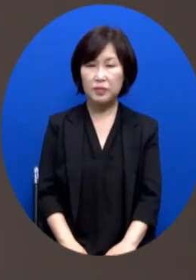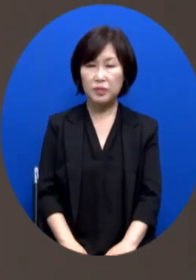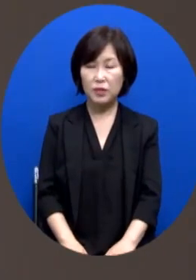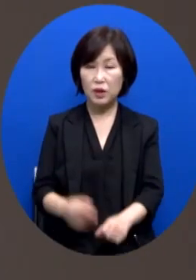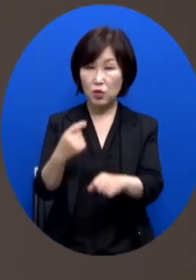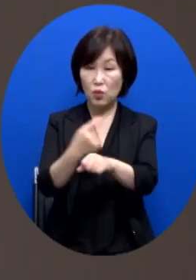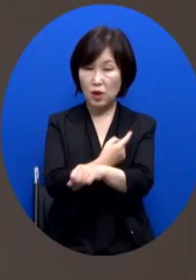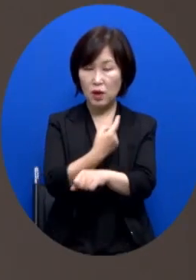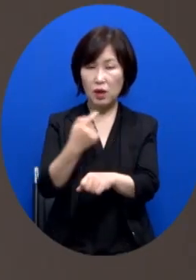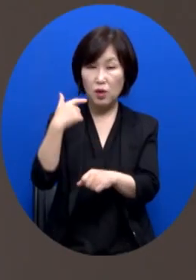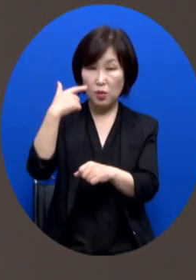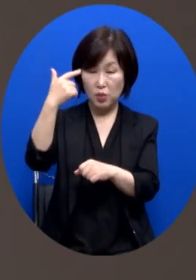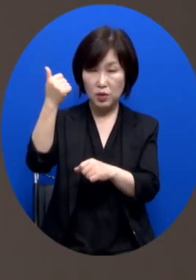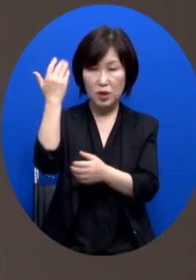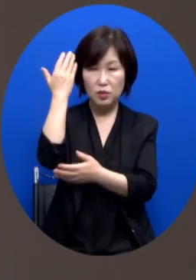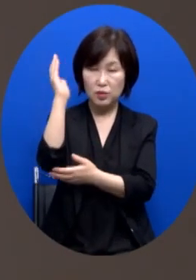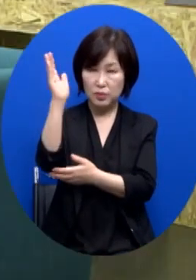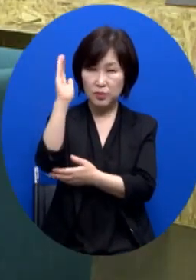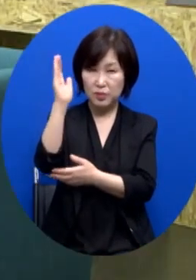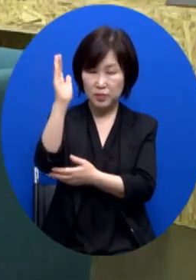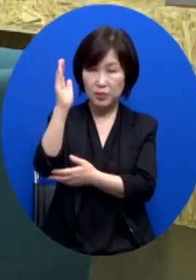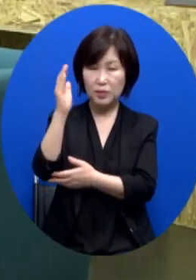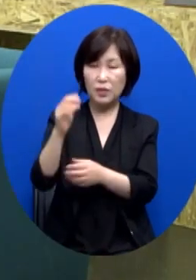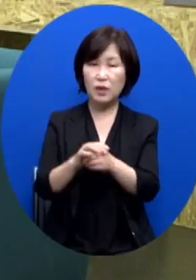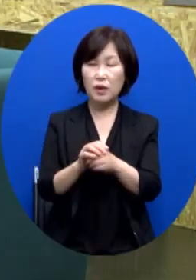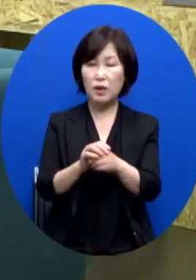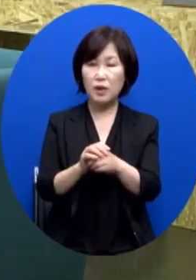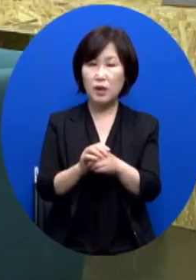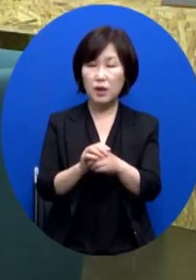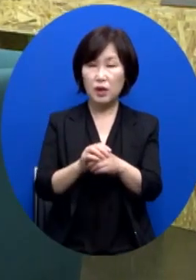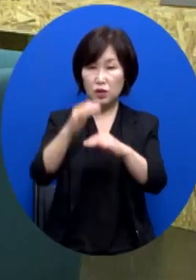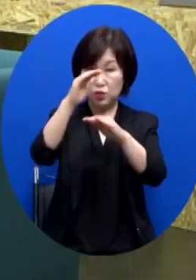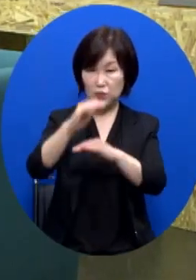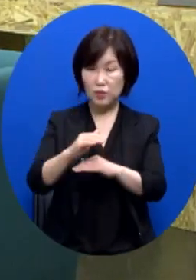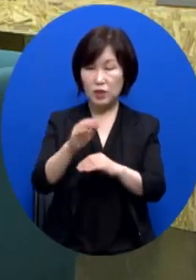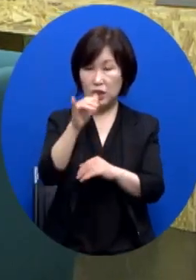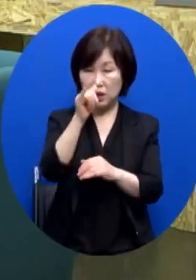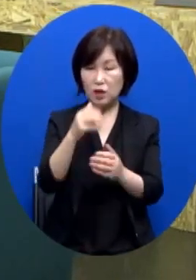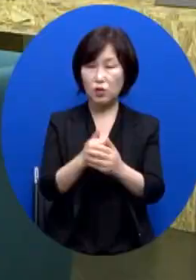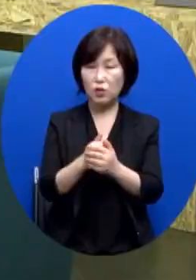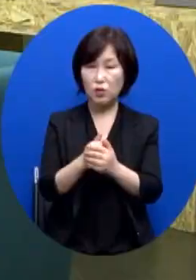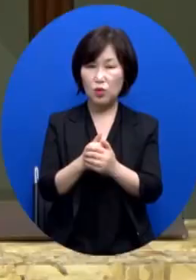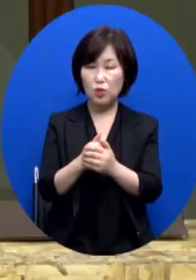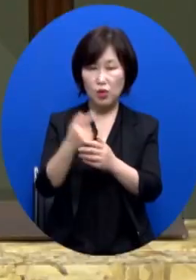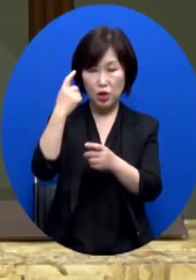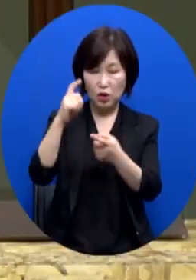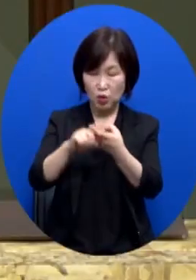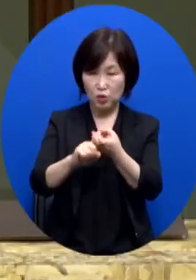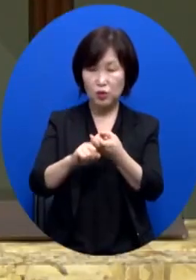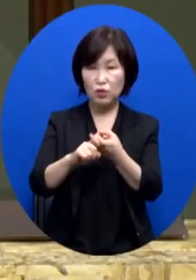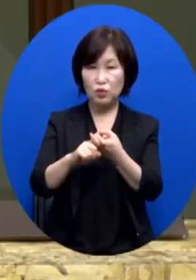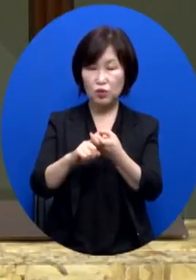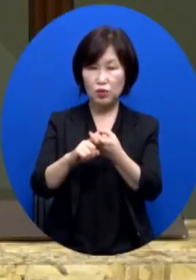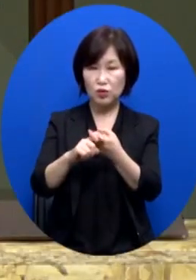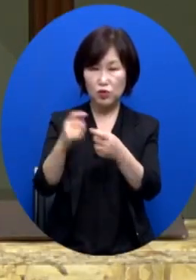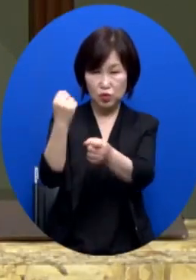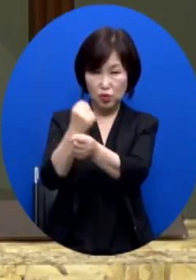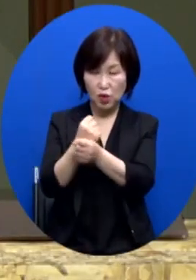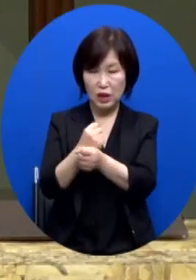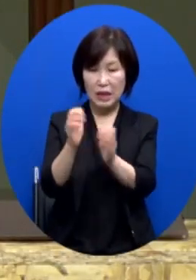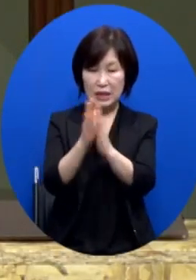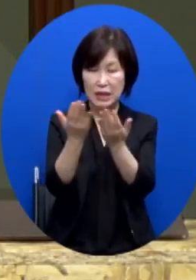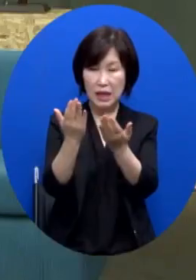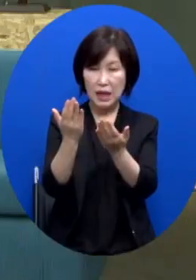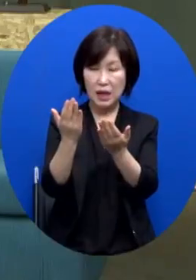이밖에 목회자 콘퍼런스 와 추모 성배 연합 대성회 등이 마련돼 있으며 국제 신학 연구원 의 조용기 목사 평전 도